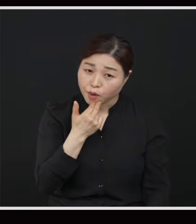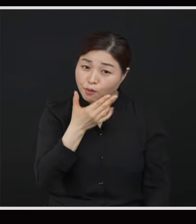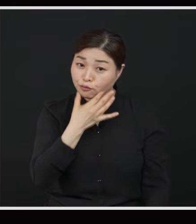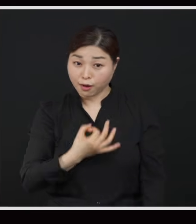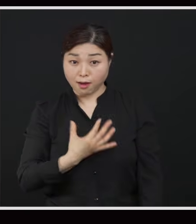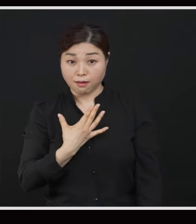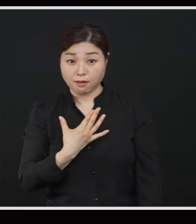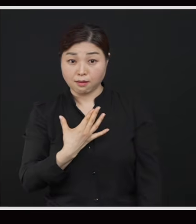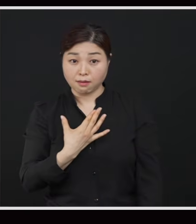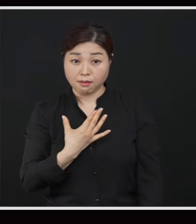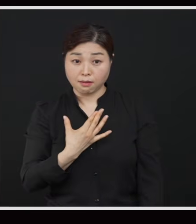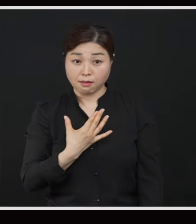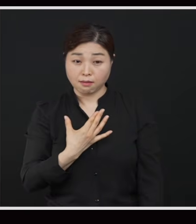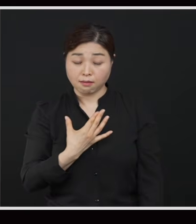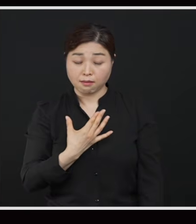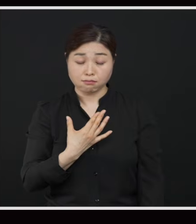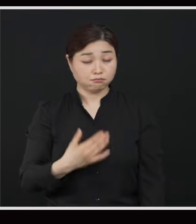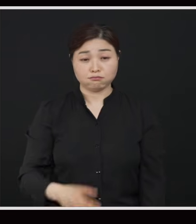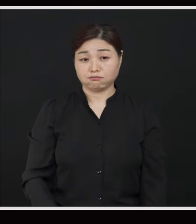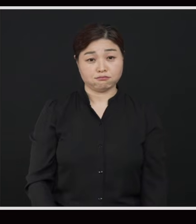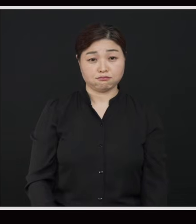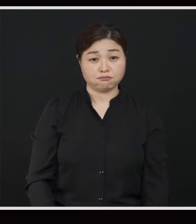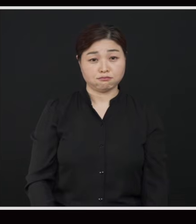행복해 보입니까? 불행해 보입니까?